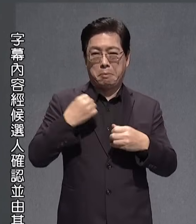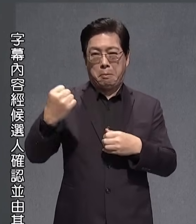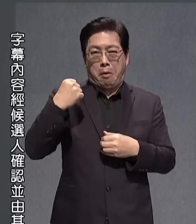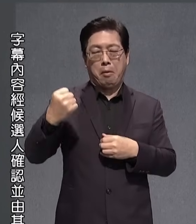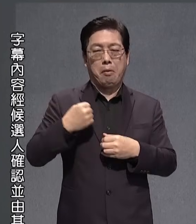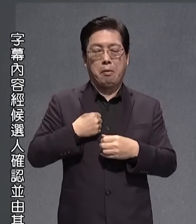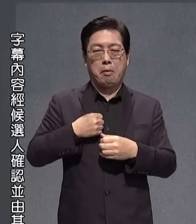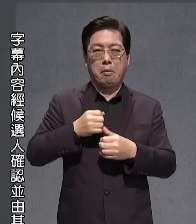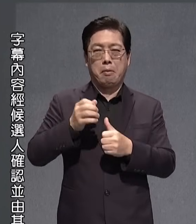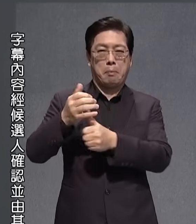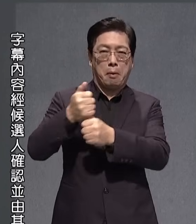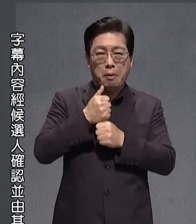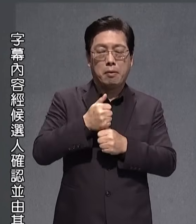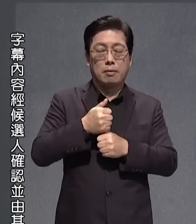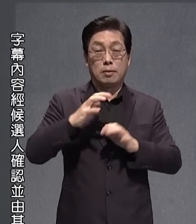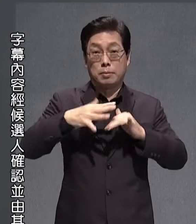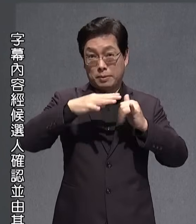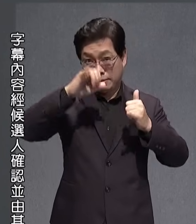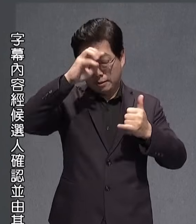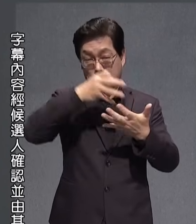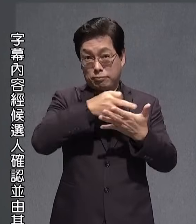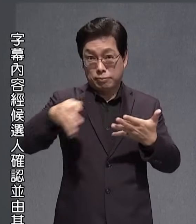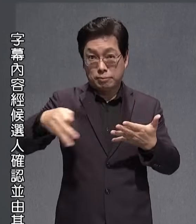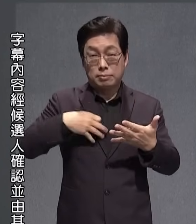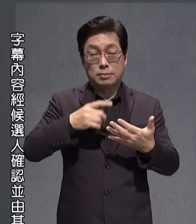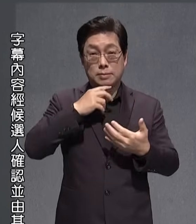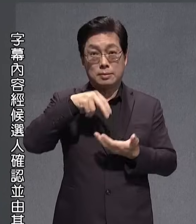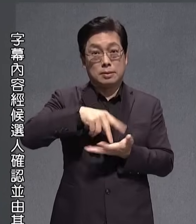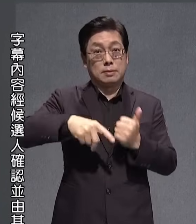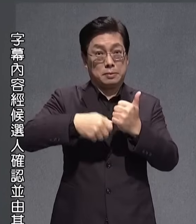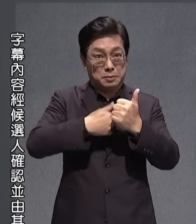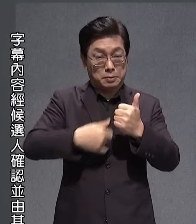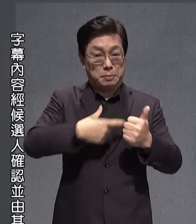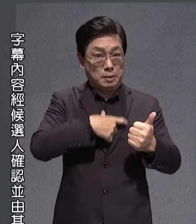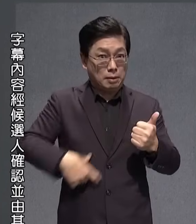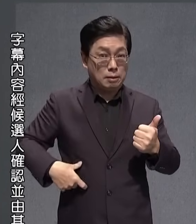名的区域的立委候选人充斥着